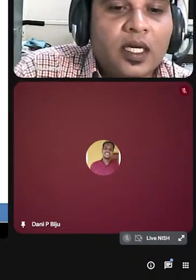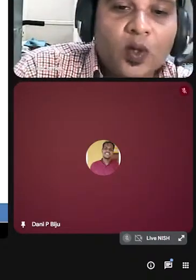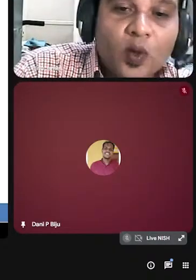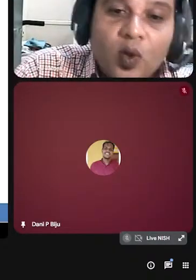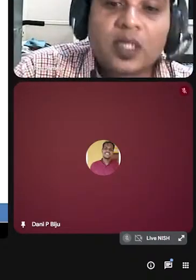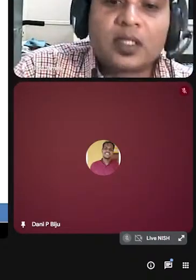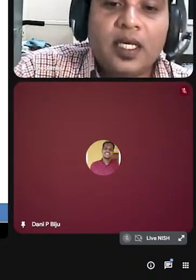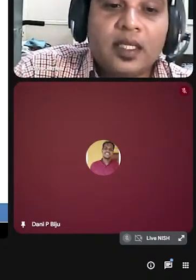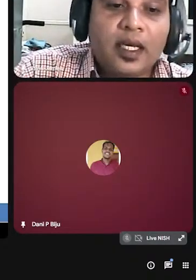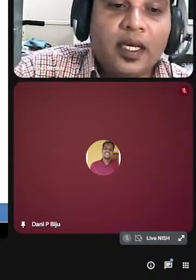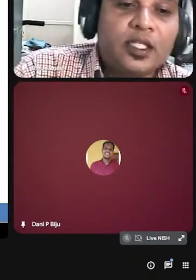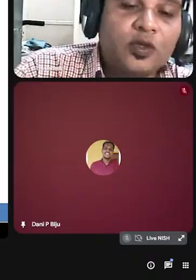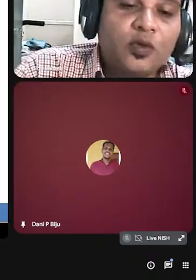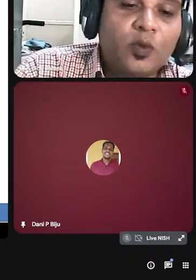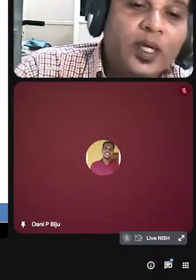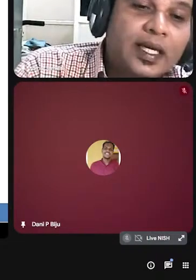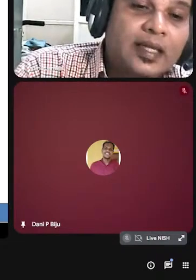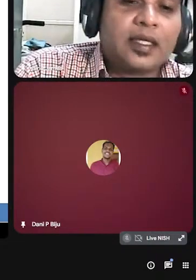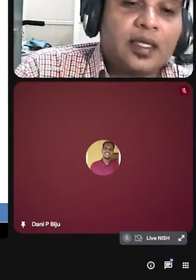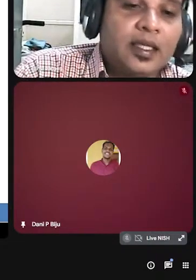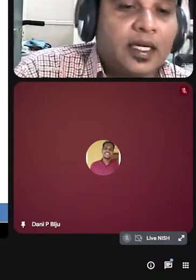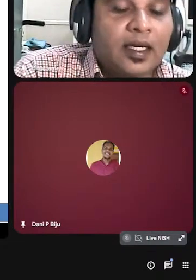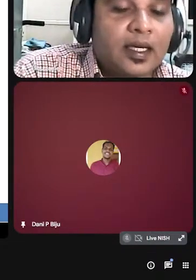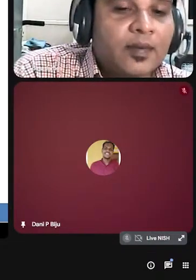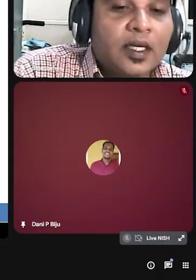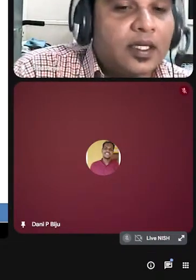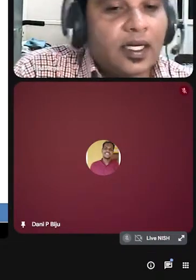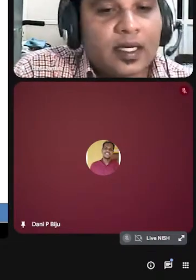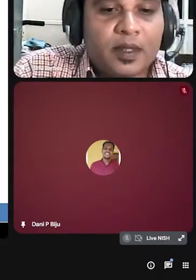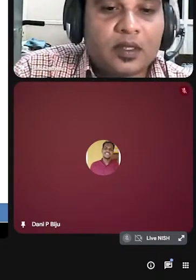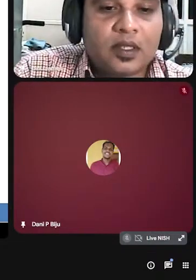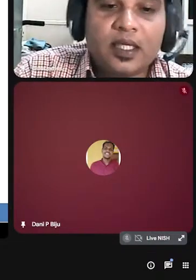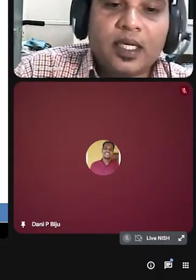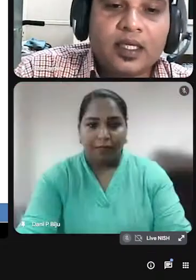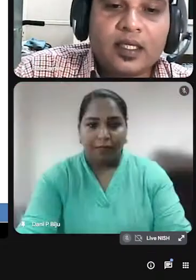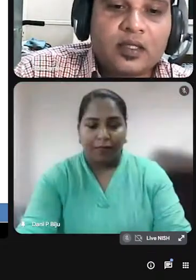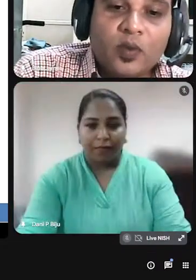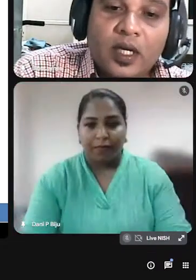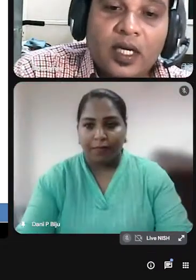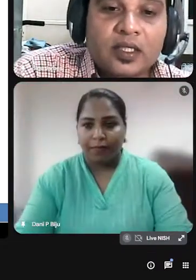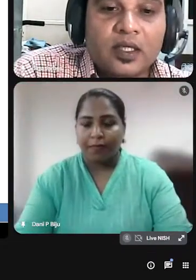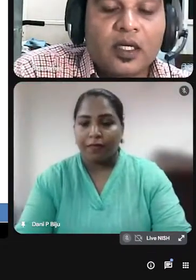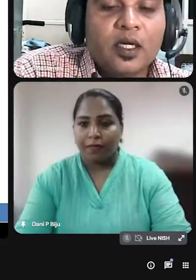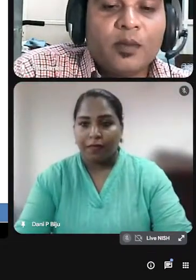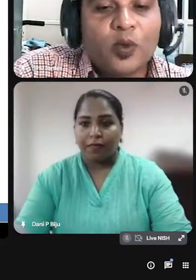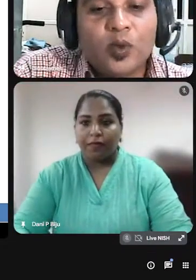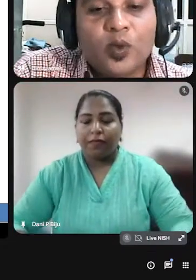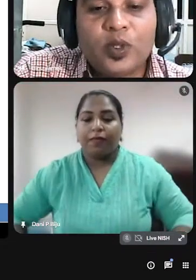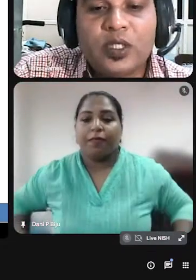സമൂഹത്തിലാണ് ലോകത്തിലെ തന്നെ ഏറ്റവും ഉയർന്ന നിരക്കിൽ ഇത് രേഖപ്പെടുത്തുന്നത്. അത് ഏകദേശം